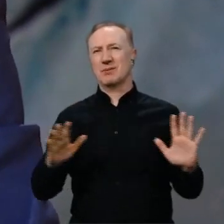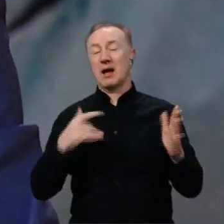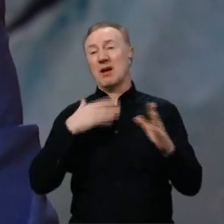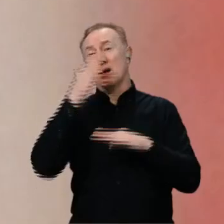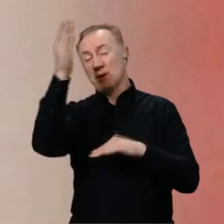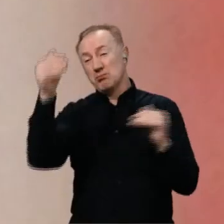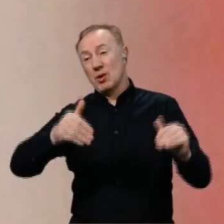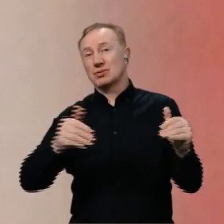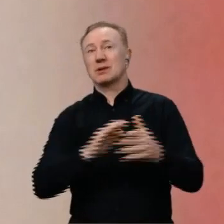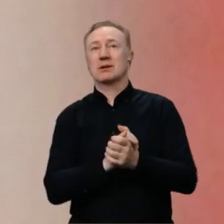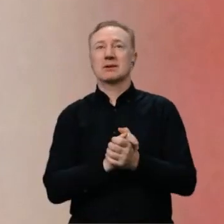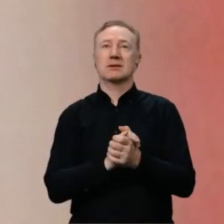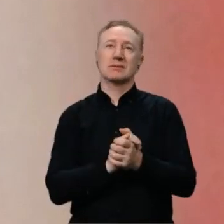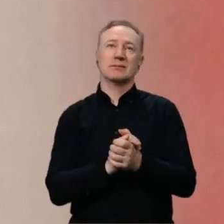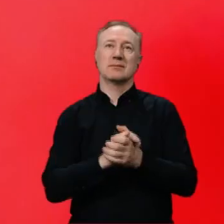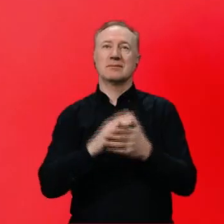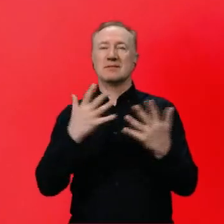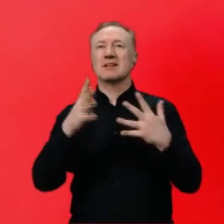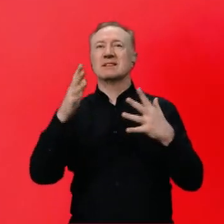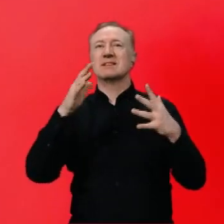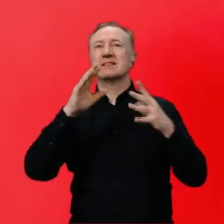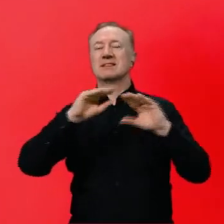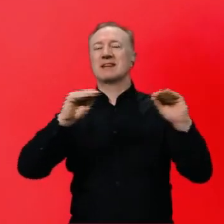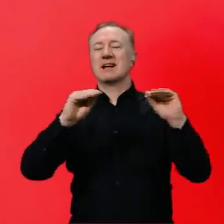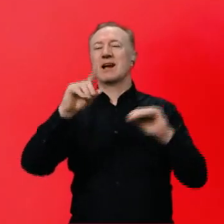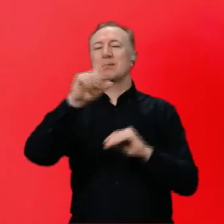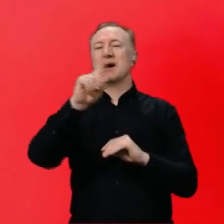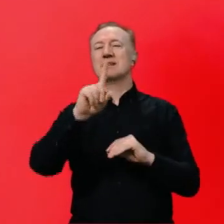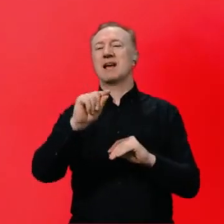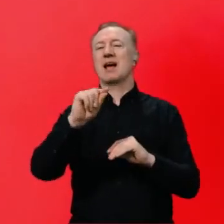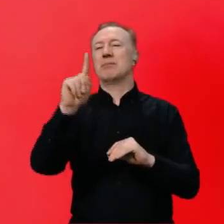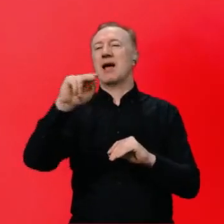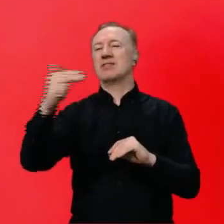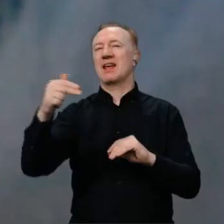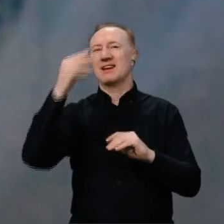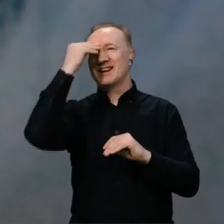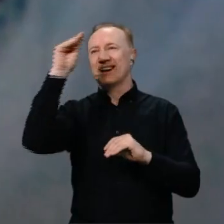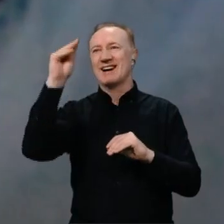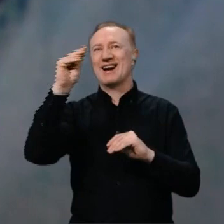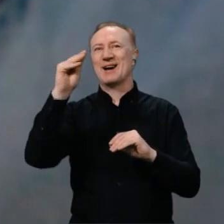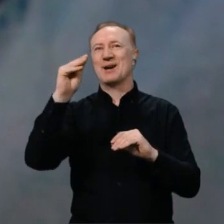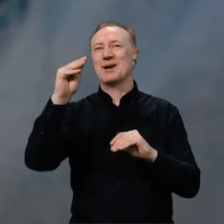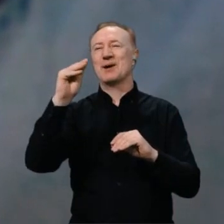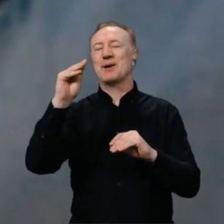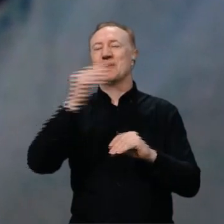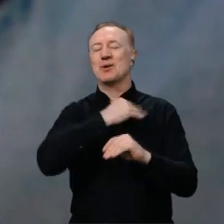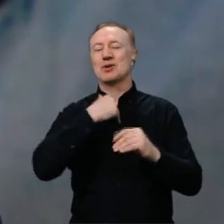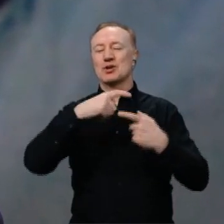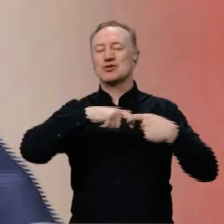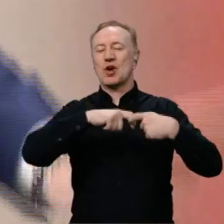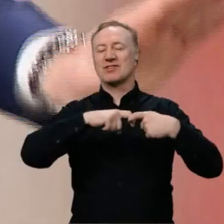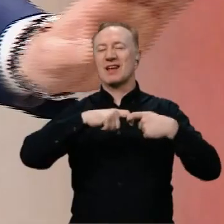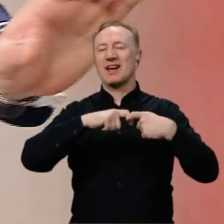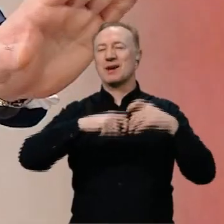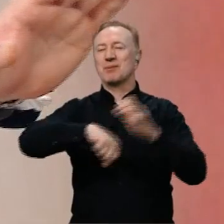będzie w przyszłości. Ale podoba mi się ten sygnał trenera właśnie w stronę PZPN-u. Nie mam klauzuli odszkodowania. Czyli zgłaszasz